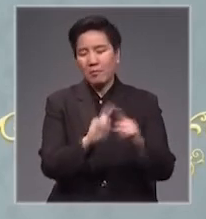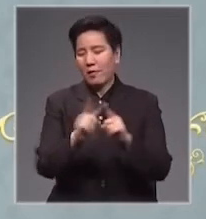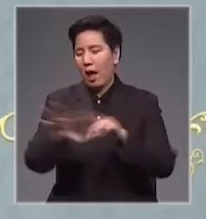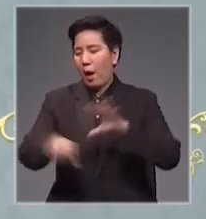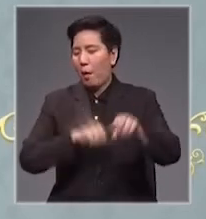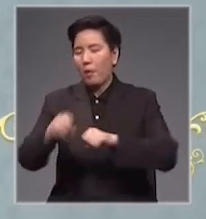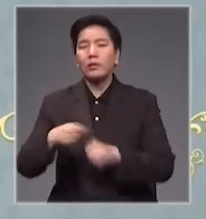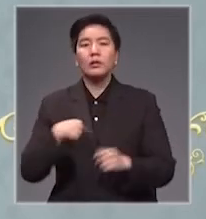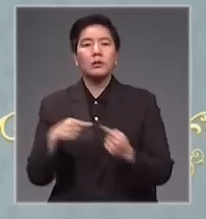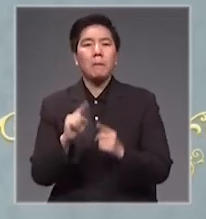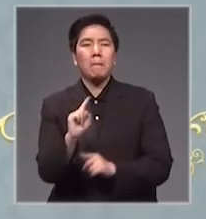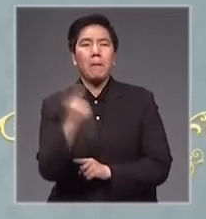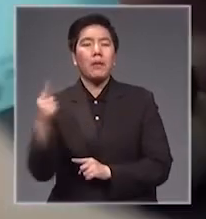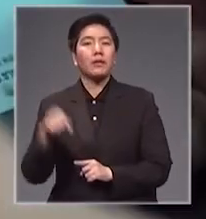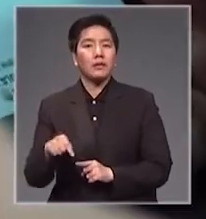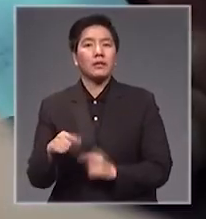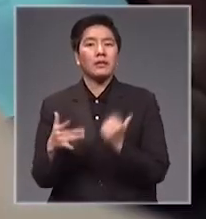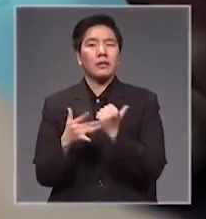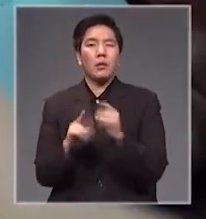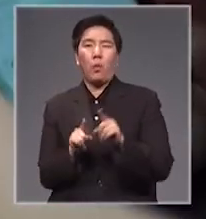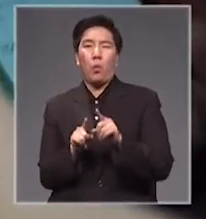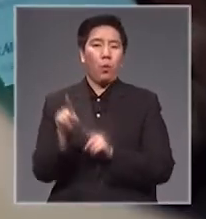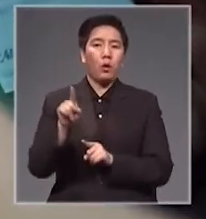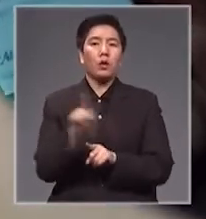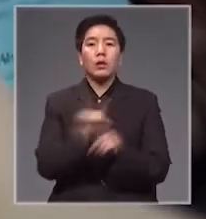กสมัยใหม่เทคโนโลยีสูงแต่ก็ลืมไปนะ